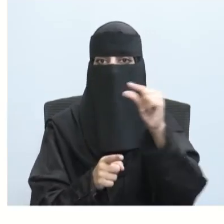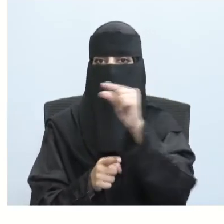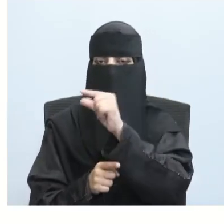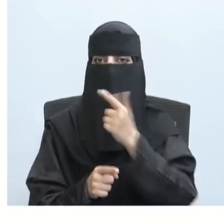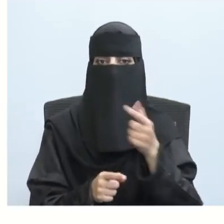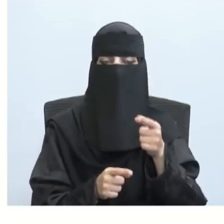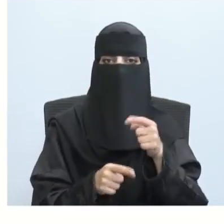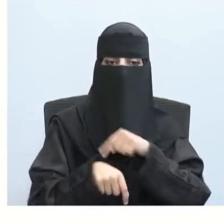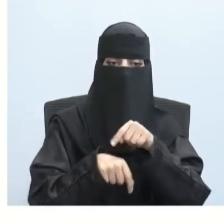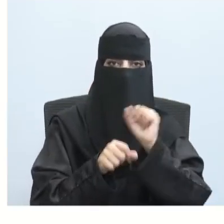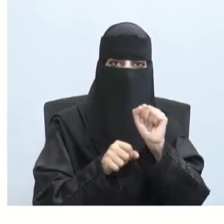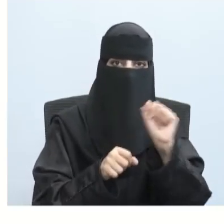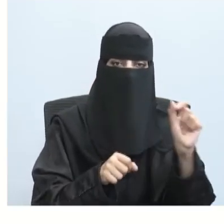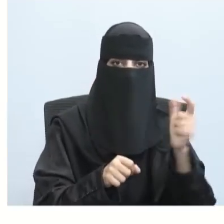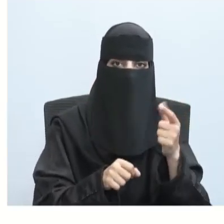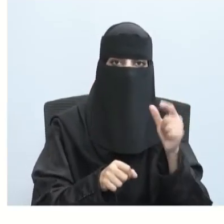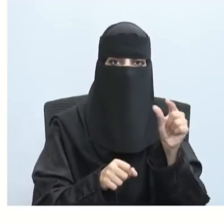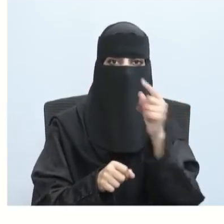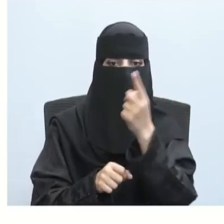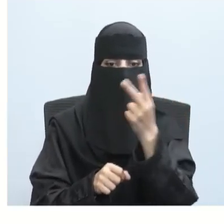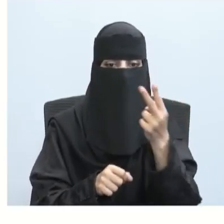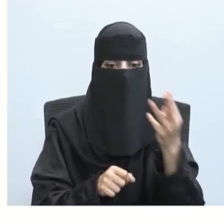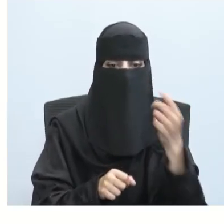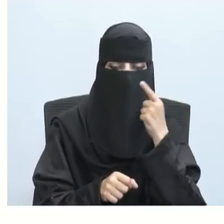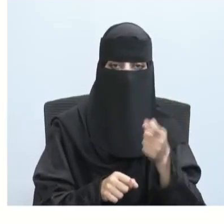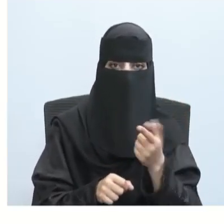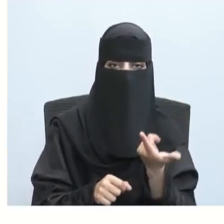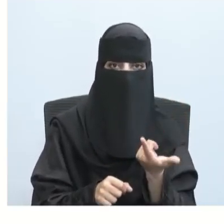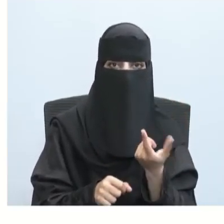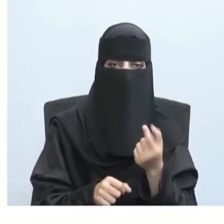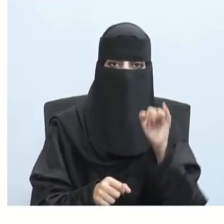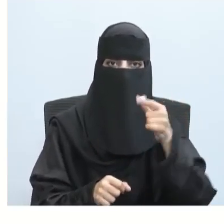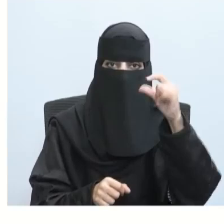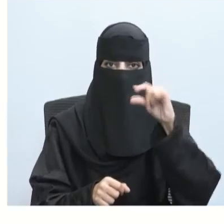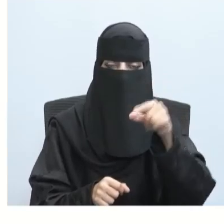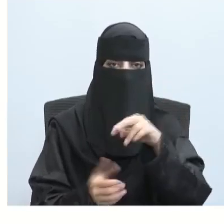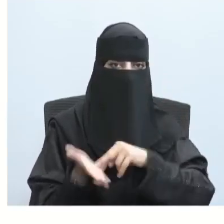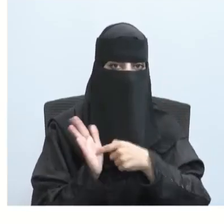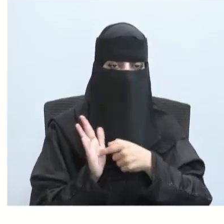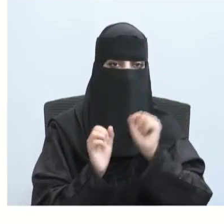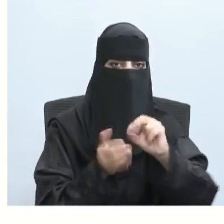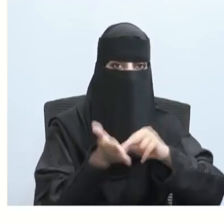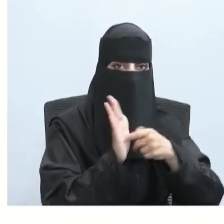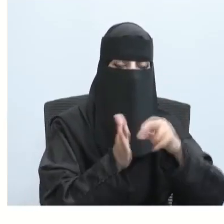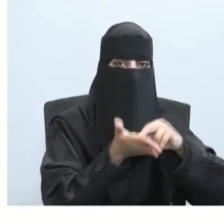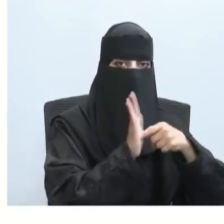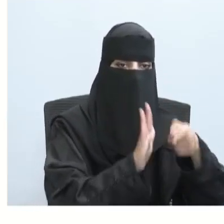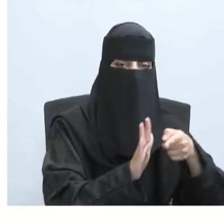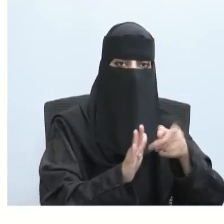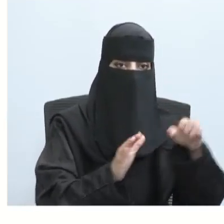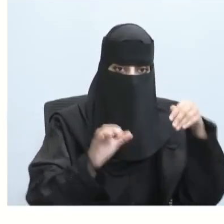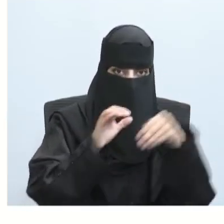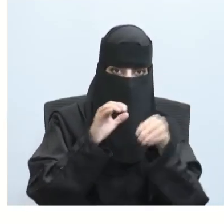بين الدقائق الثلاث واحد واثنان وثلاثه في حالات الماده الثلاثه ماذا يحدث عند تسخين